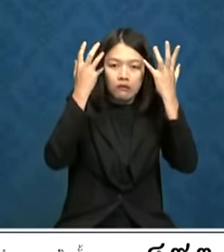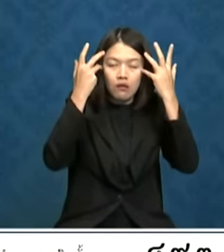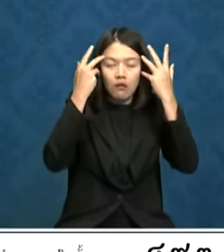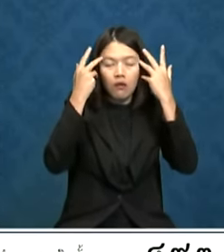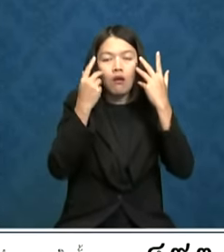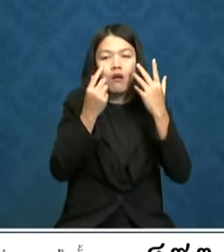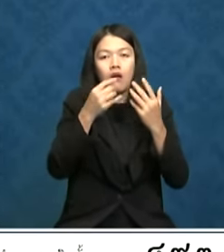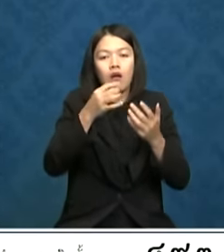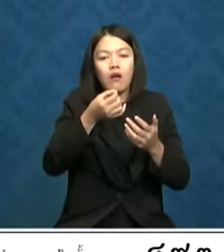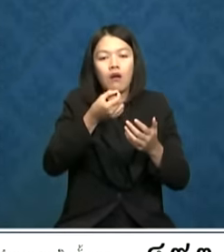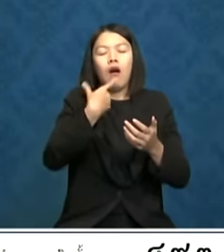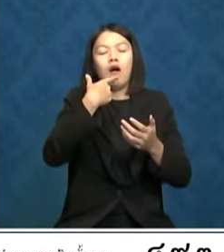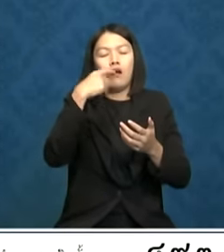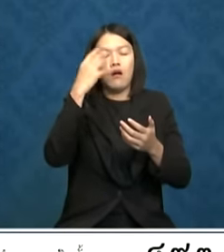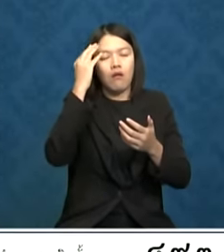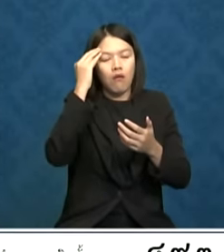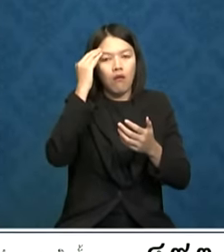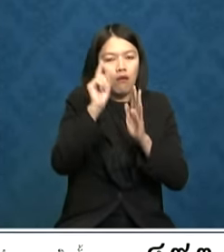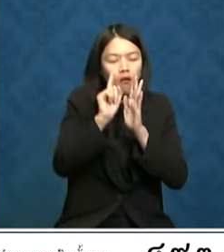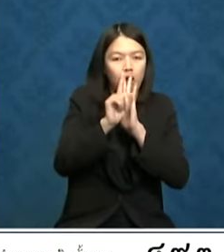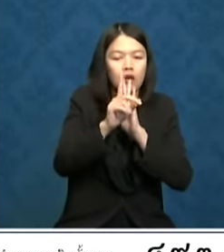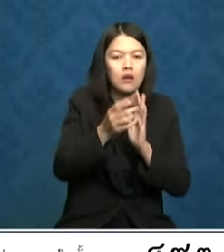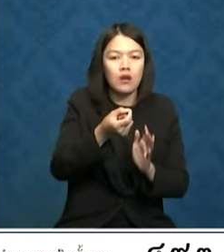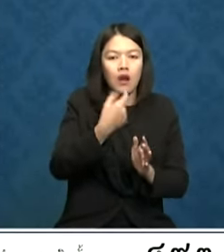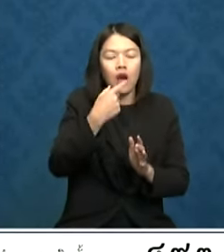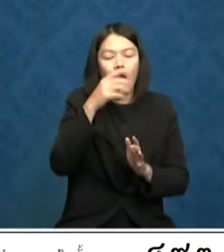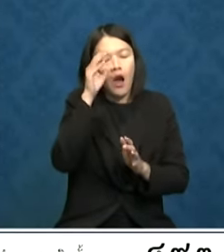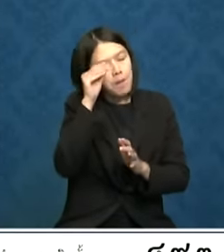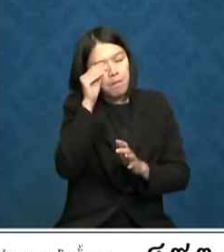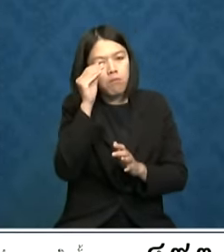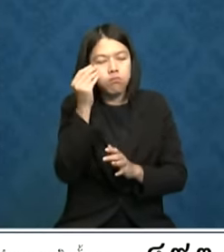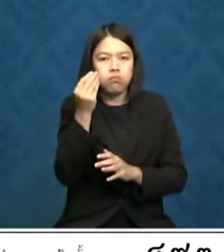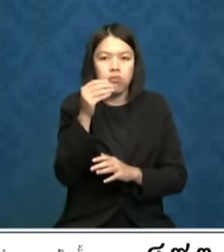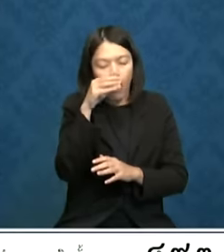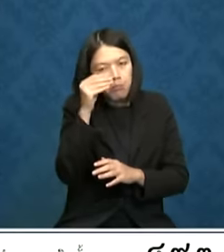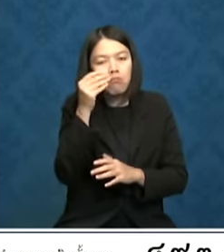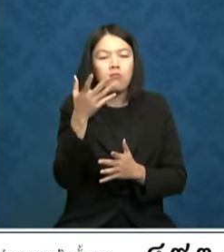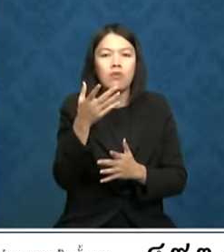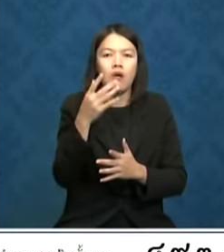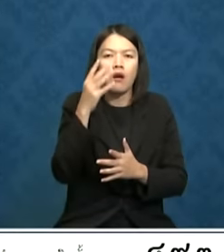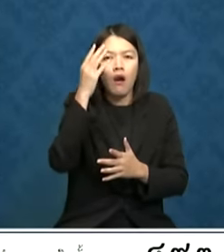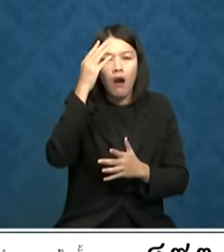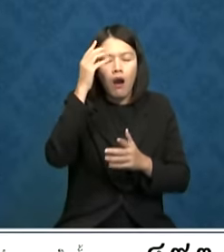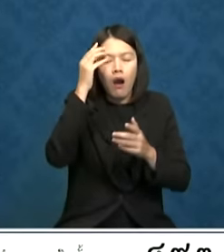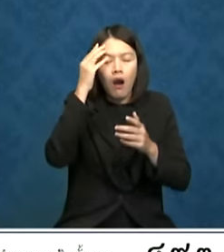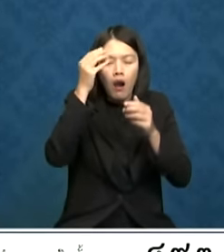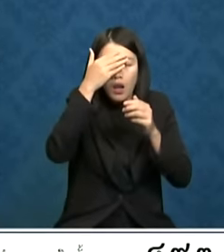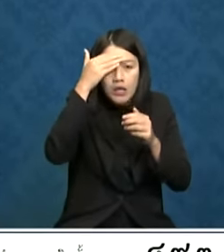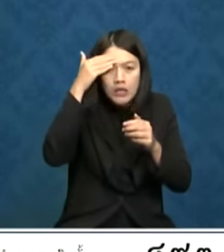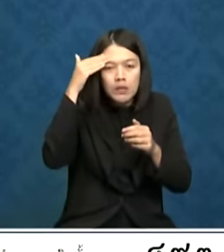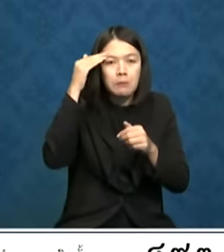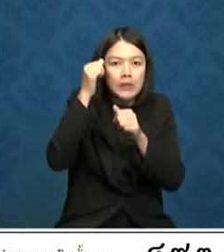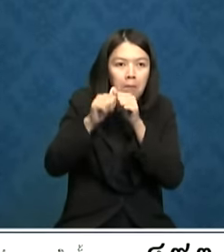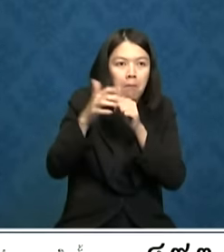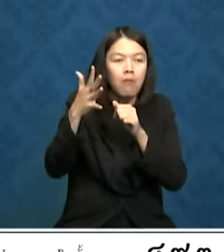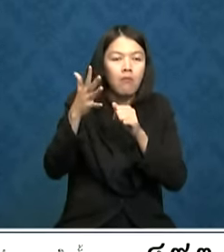ฤทธิ์สั้นค่ะคือออกฤทธิ์ในหน่วยนาทีและทำให้ผู้ทานหลับได้อย่างไวค่ะแถมอาจจะมีอาการความจำเสื่อมชั่วคราวด้วยนะคะภาษา